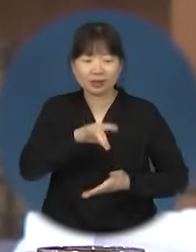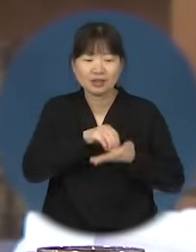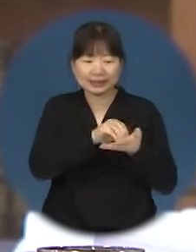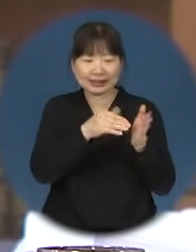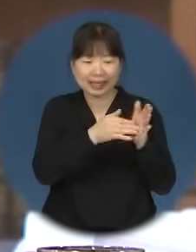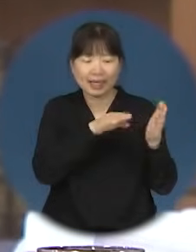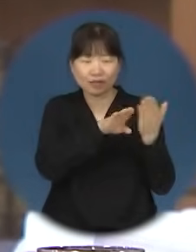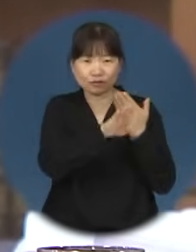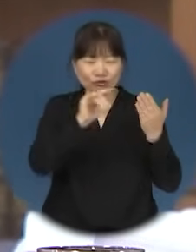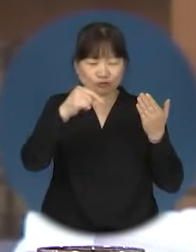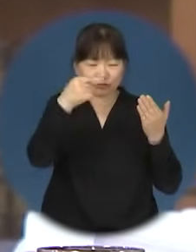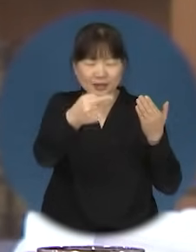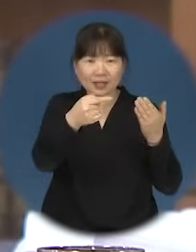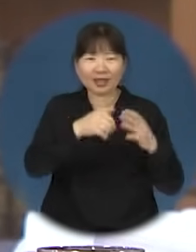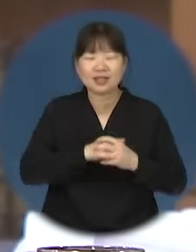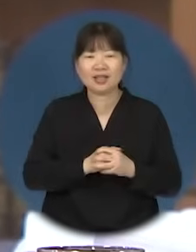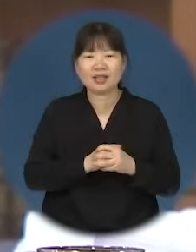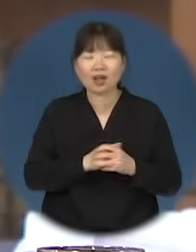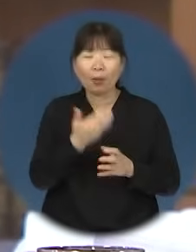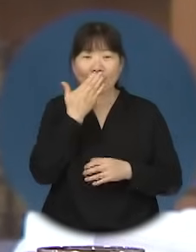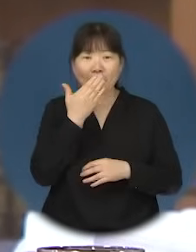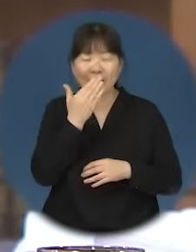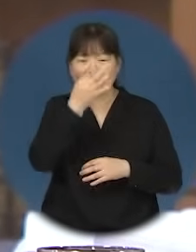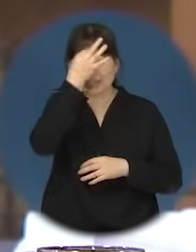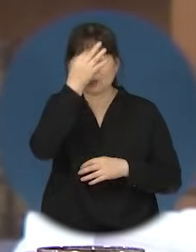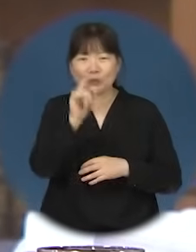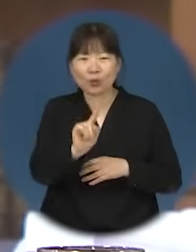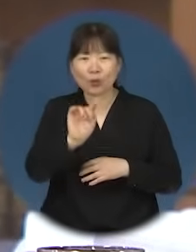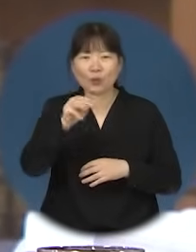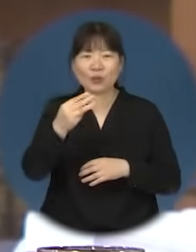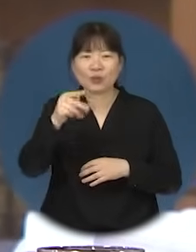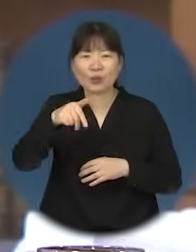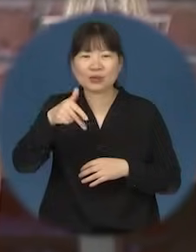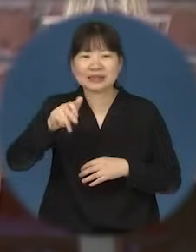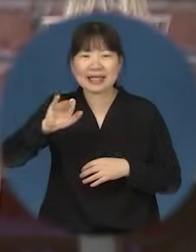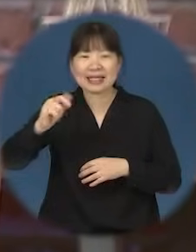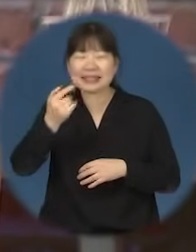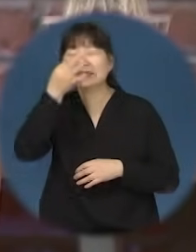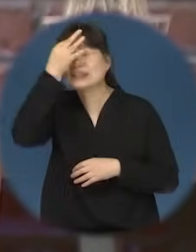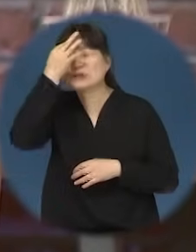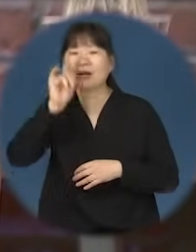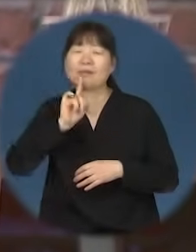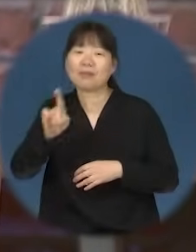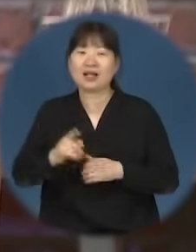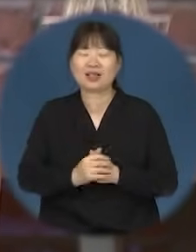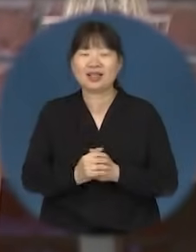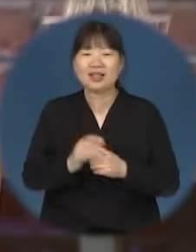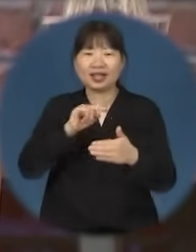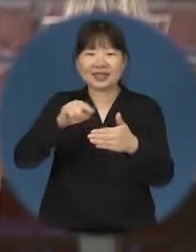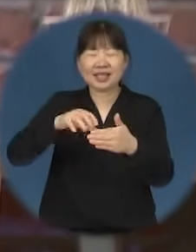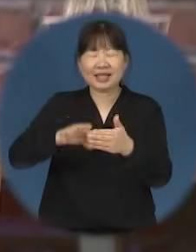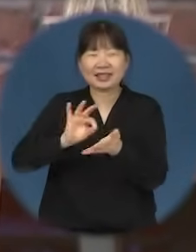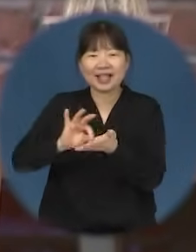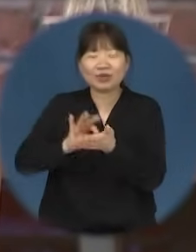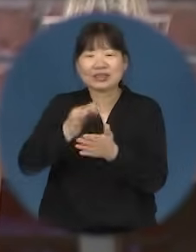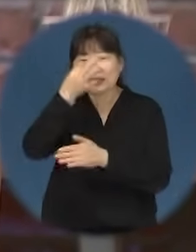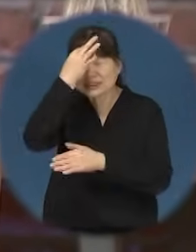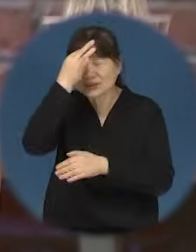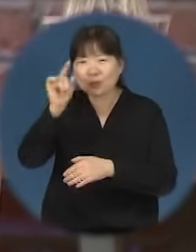등장을 했고. 예. 근데 그것을 가능하게 하는 기술이 블록체인 기술이더라. 예, 맞습니다. 이렇게 그 된 거죠. 안에 쓰는